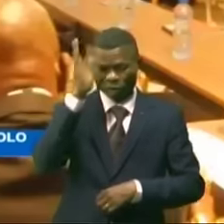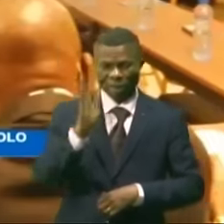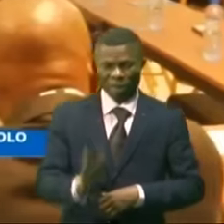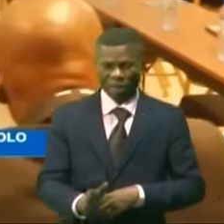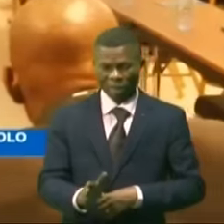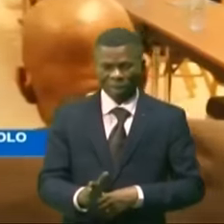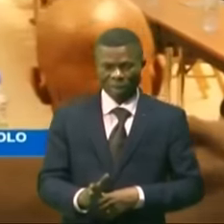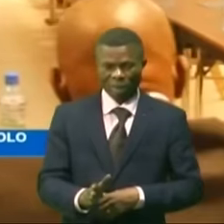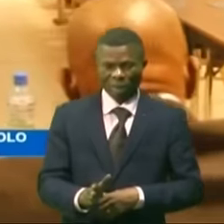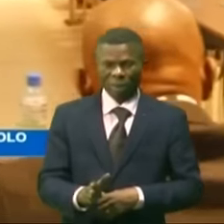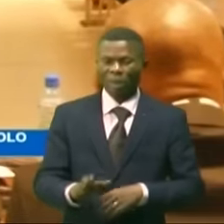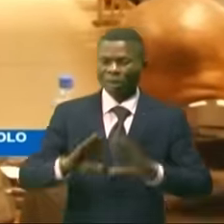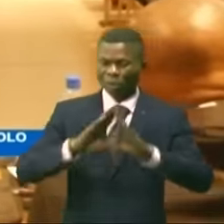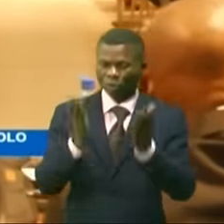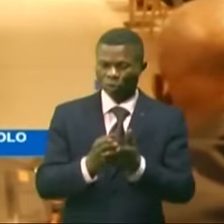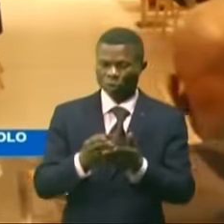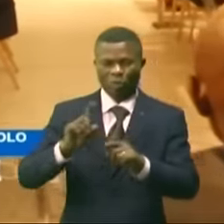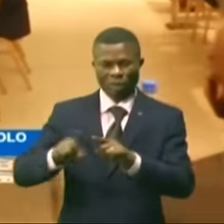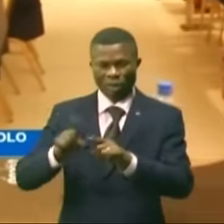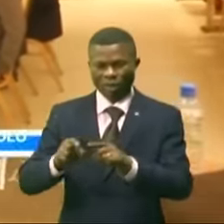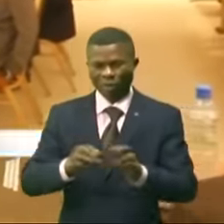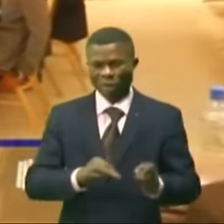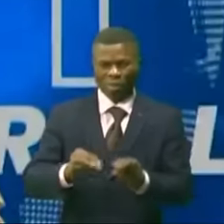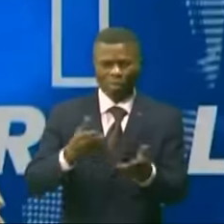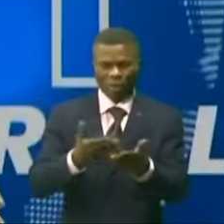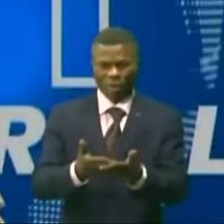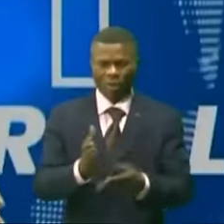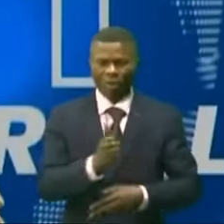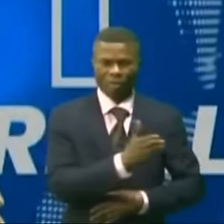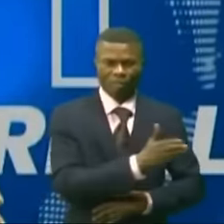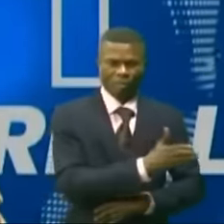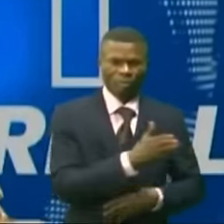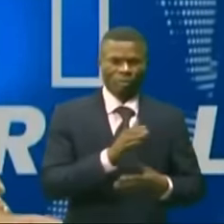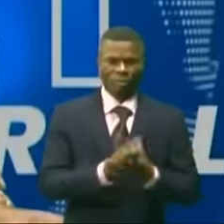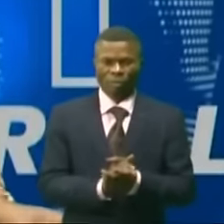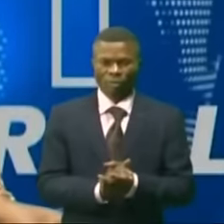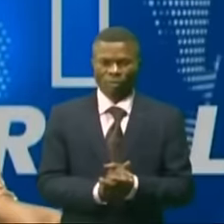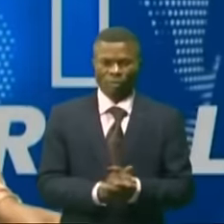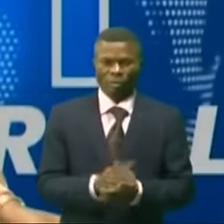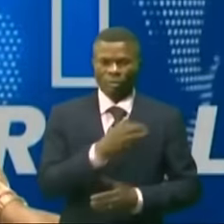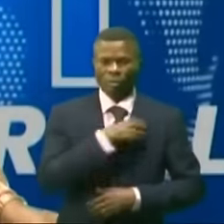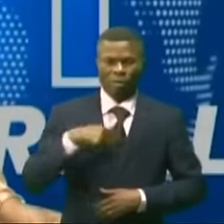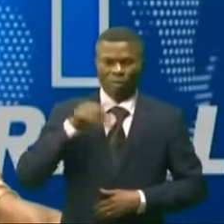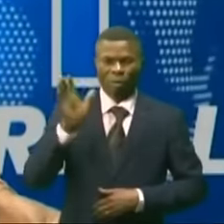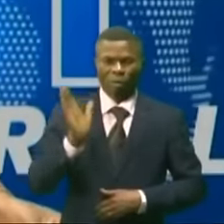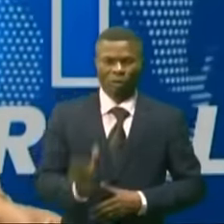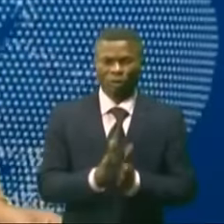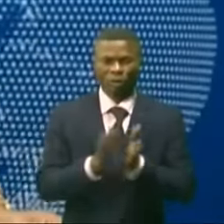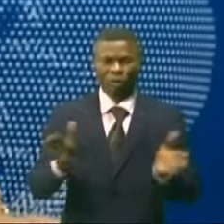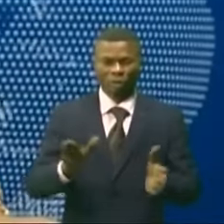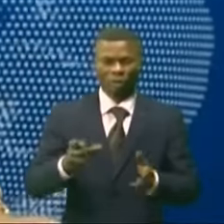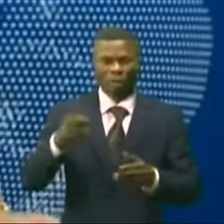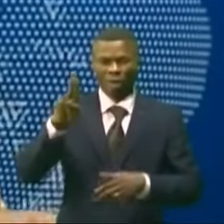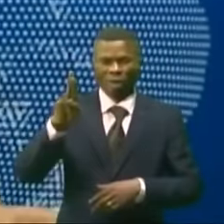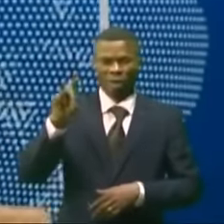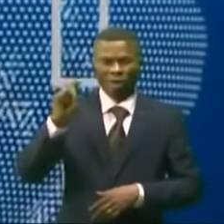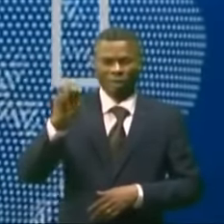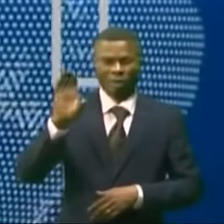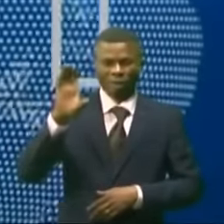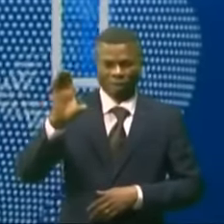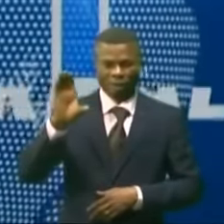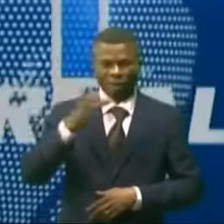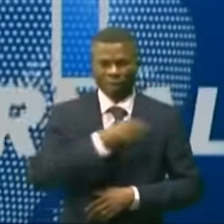sous toutes ces formes la directrice générale de la Radio Télévision nationale